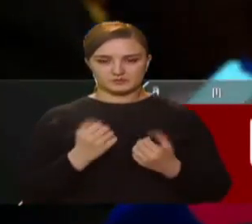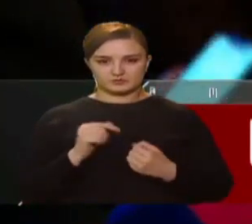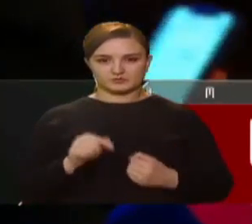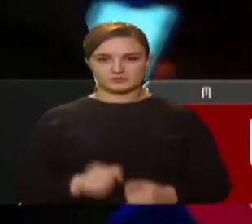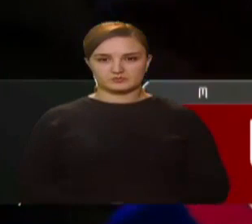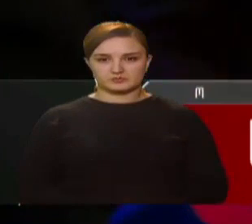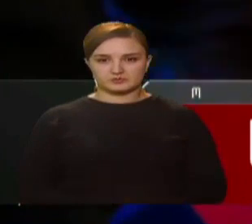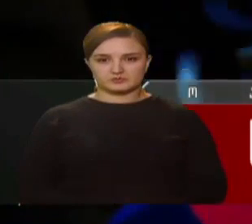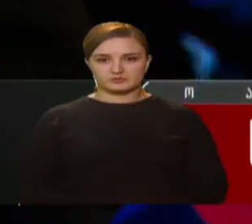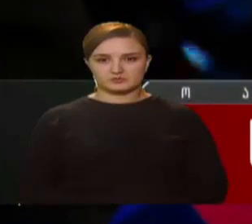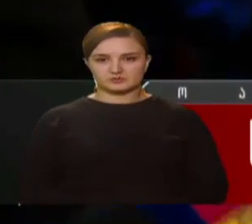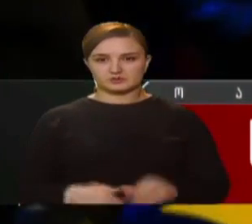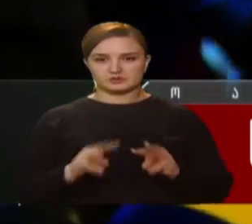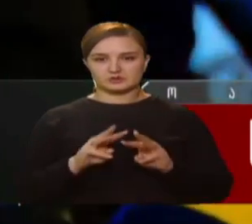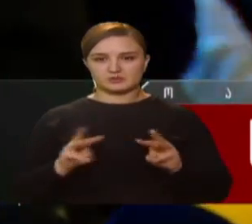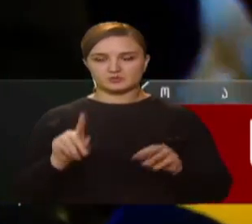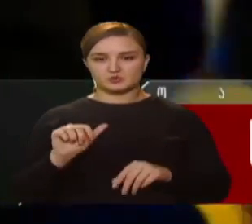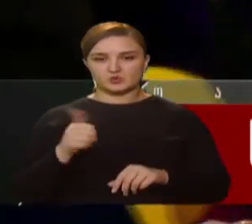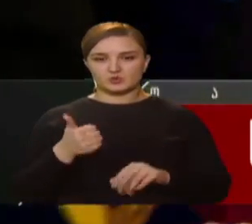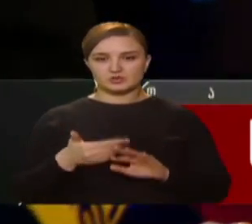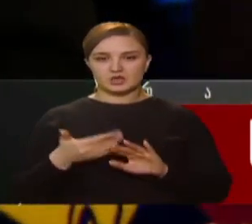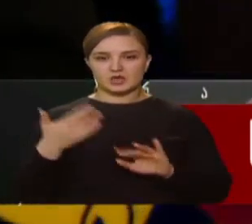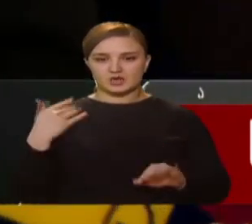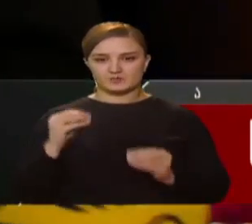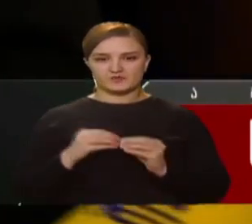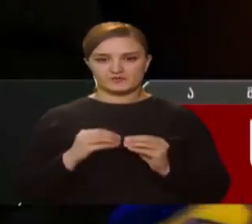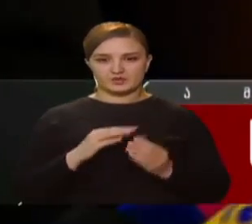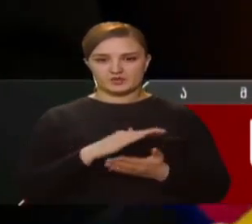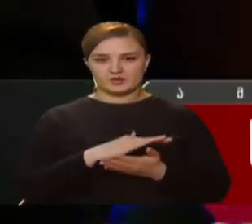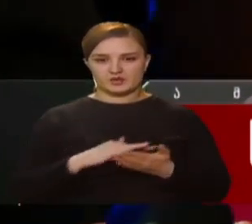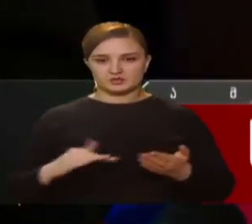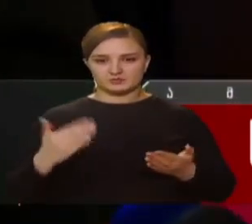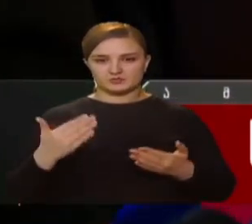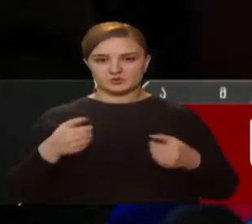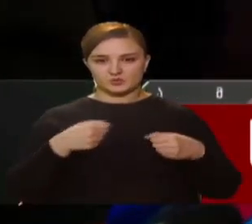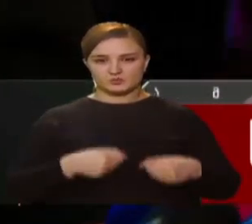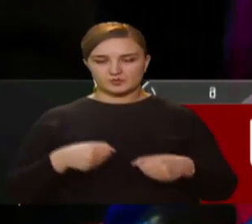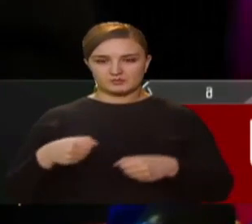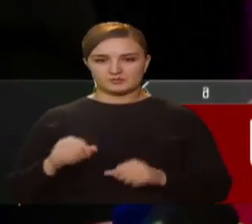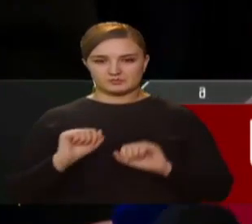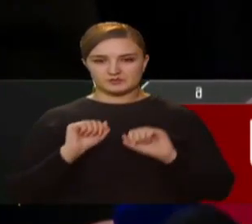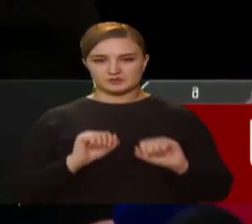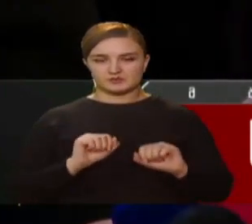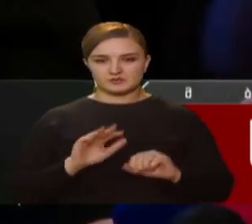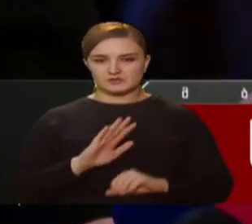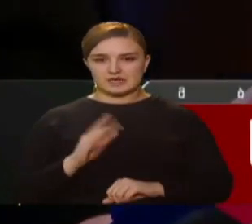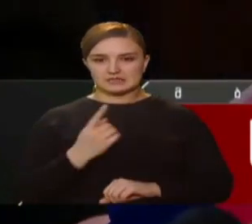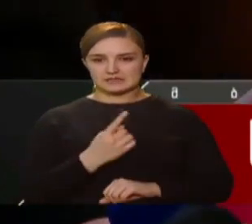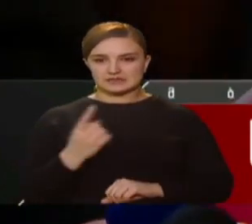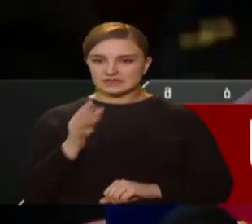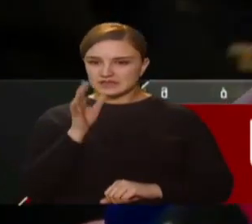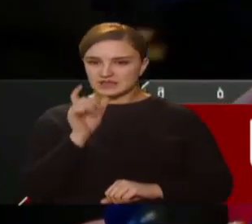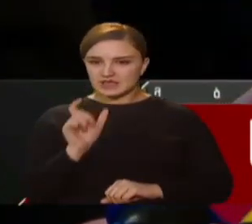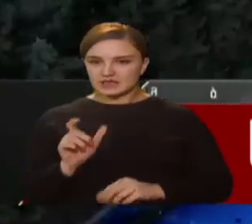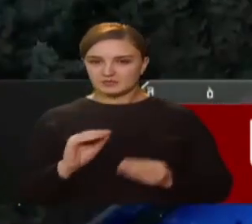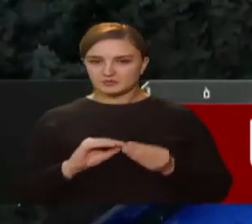და სამინისტრო, რა თქმა უნდა, როგორც აქამდე გააგრძელებს მისი უფლებების სრულად დაცვას, მას არც ერთ ეტაპზე არ